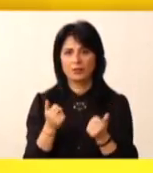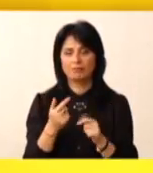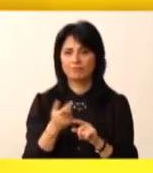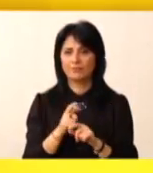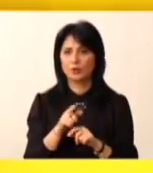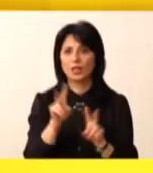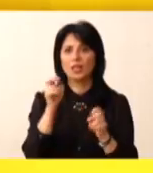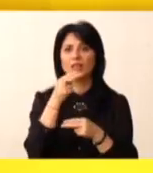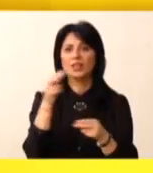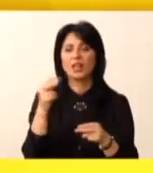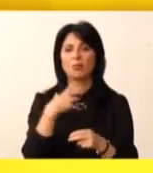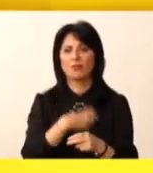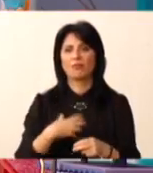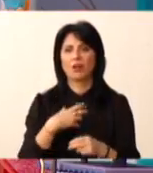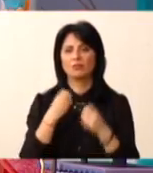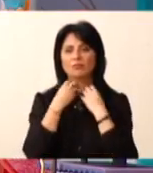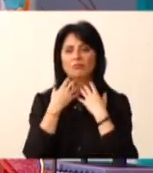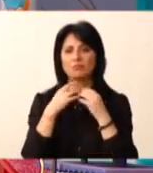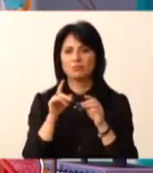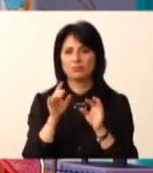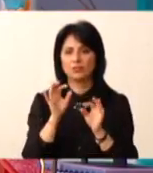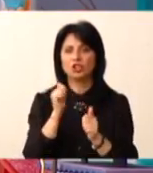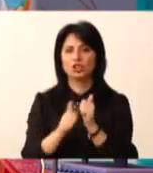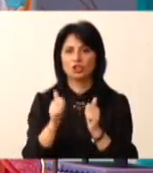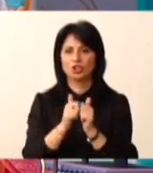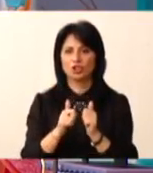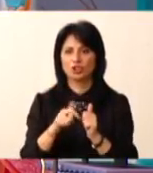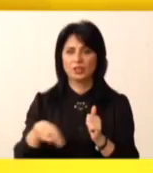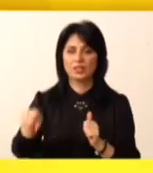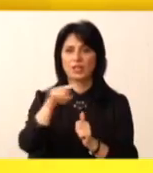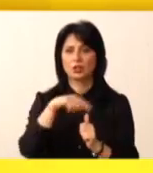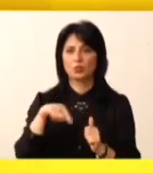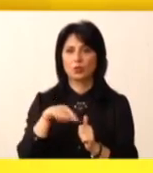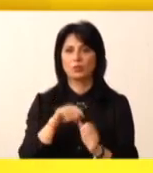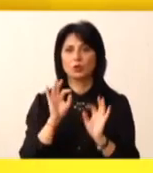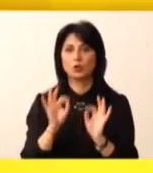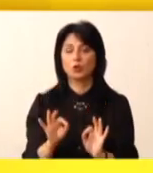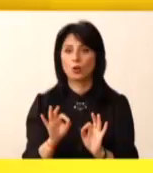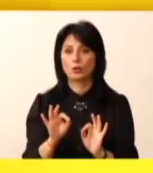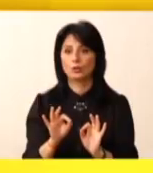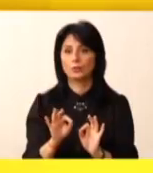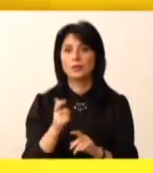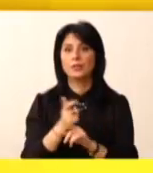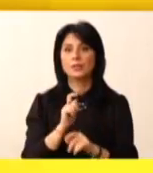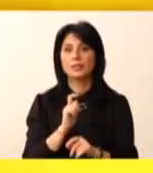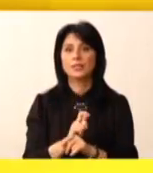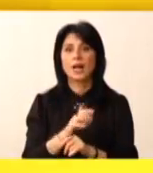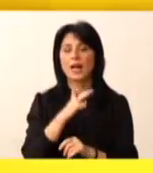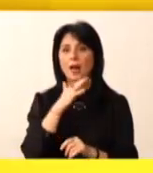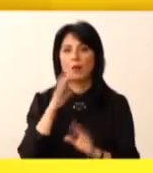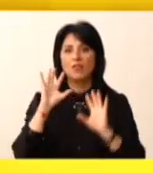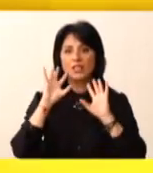რომ თემა იყო ისეთი, რომ განწყობა საზოგადოებას ჰქონდა სწორედ ასეთი. Ძალიან